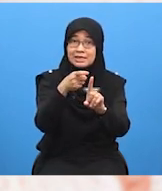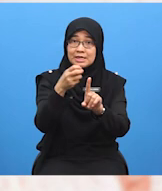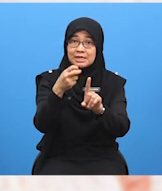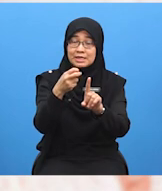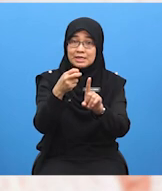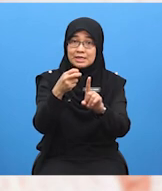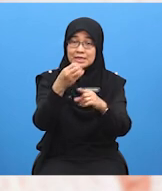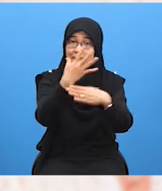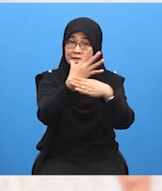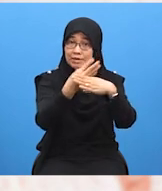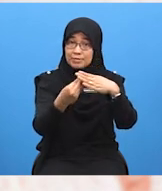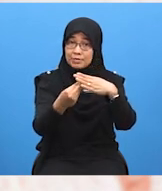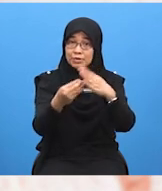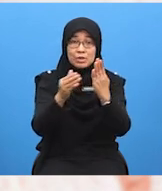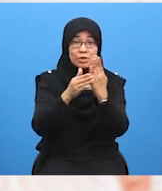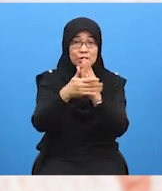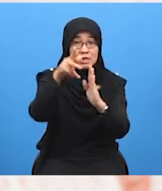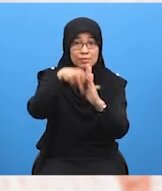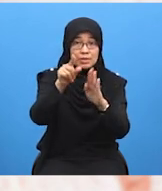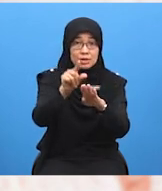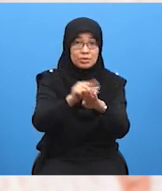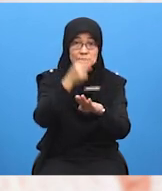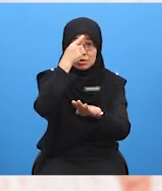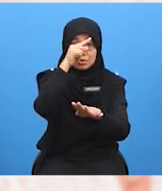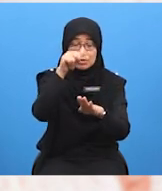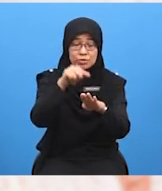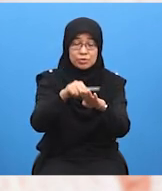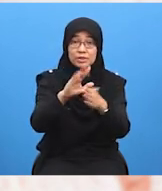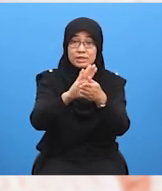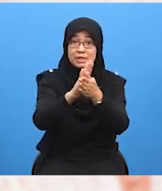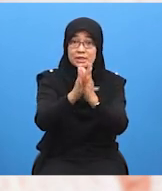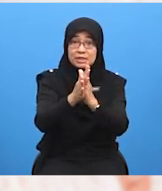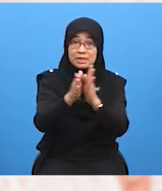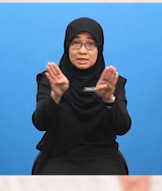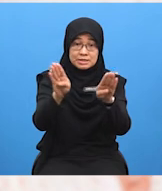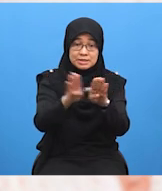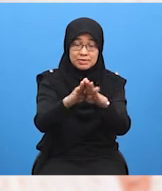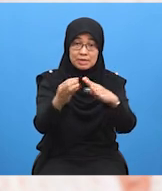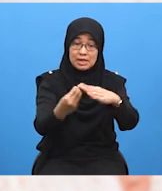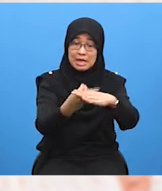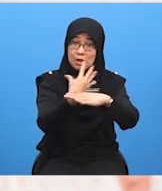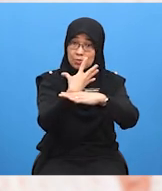pengguna untuk dijadikan sebagai output.